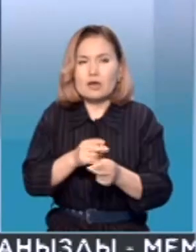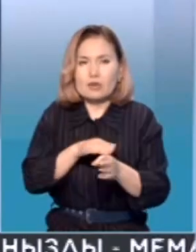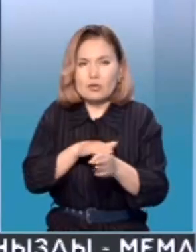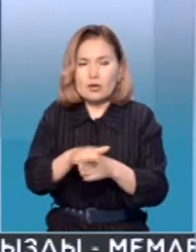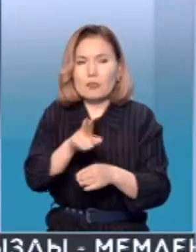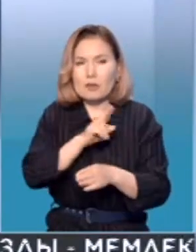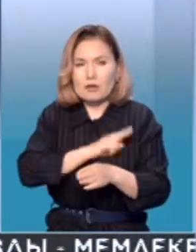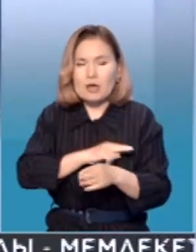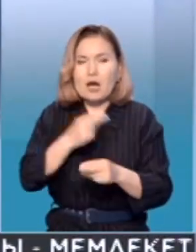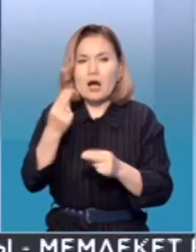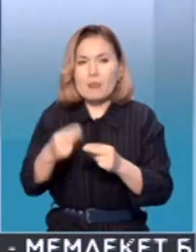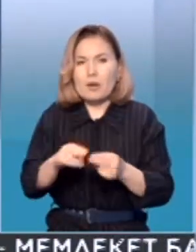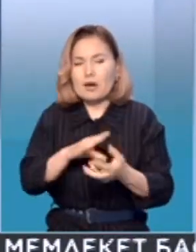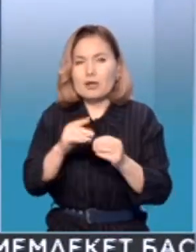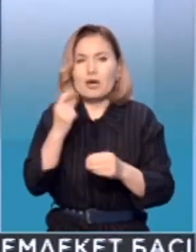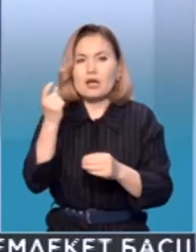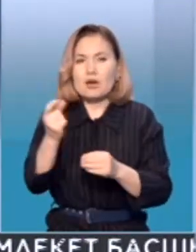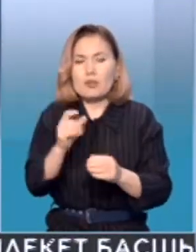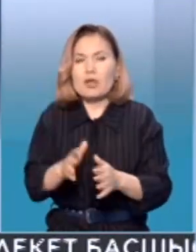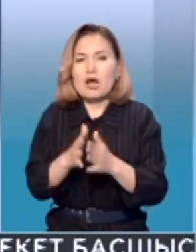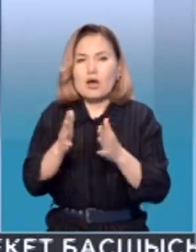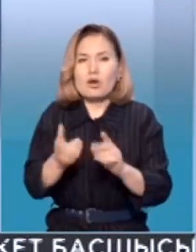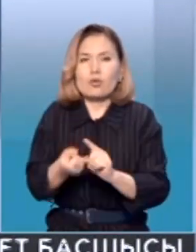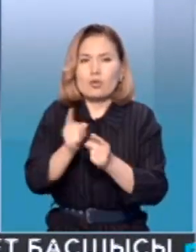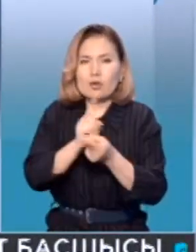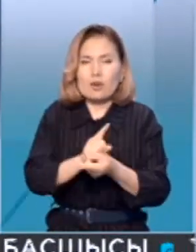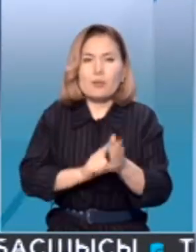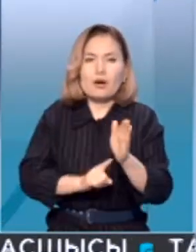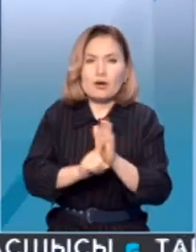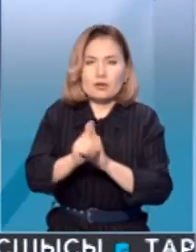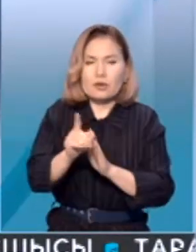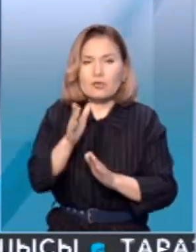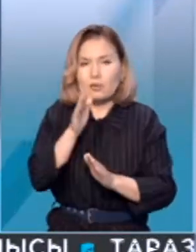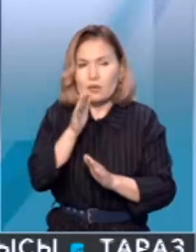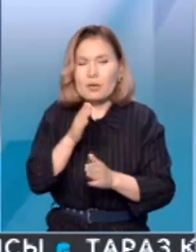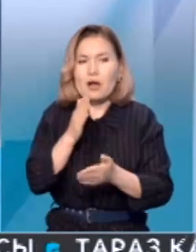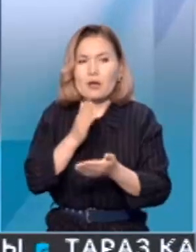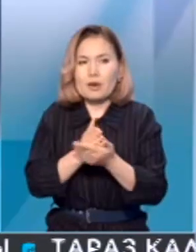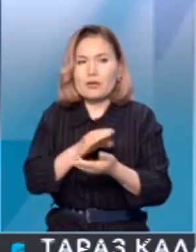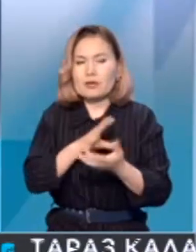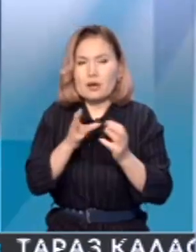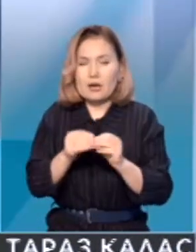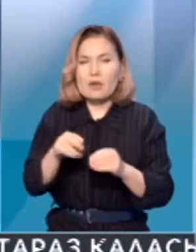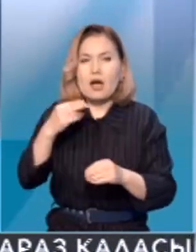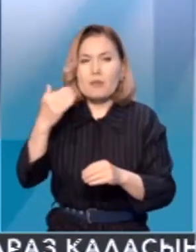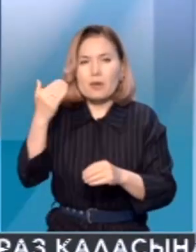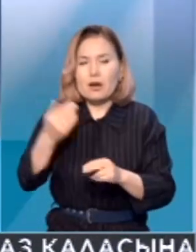жүзеге асыруды аяқтап, экономикада үлкен өзгерістерді бастайтын сәтте тұрмыз. Сондықтан